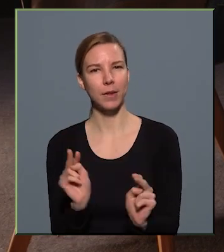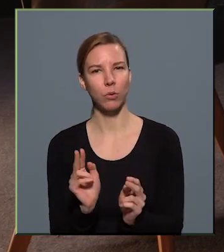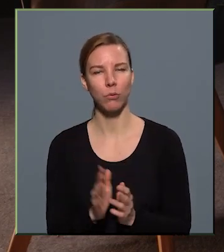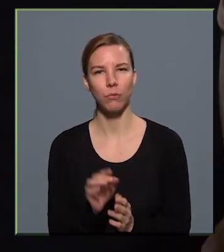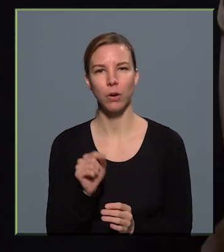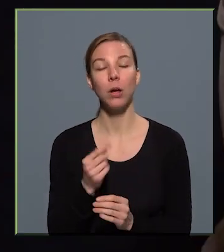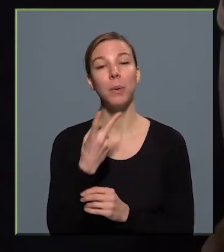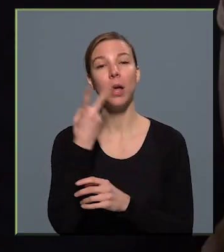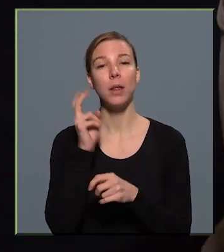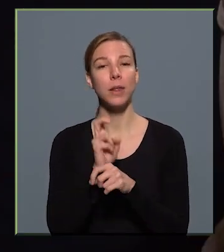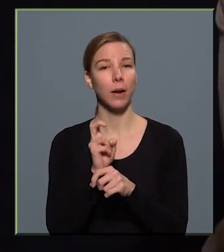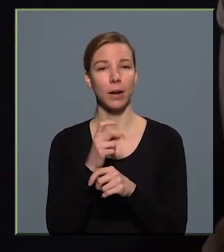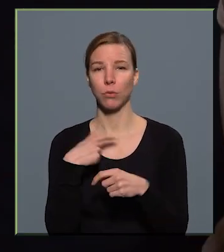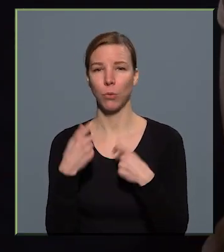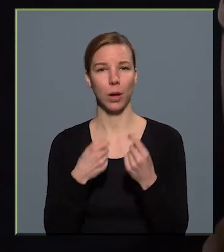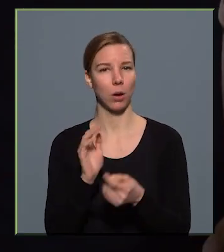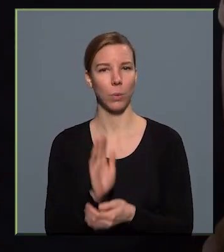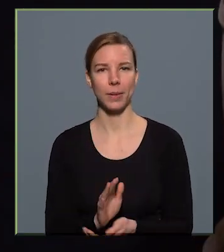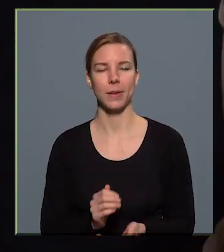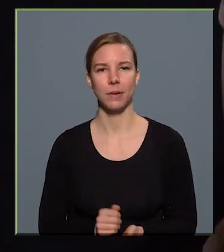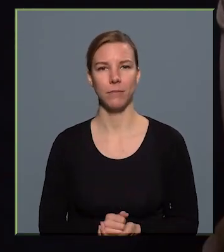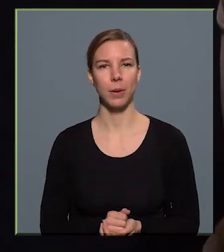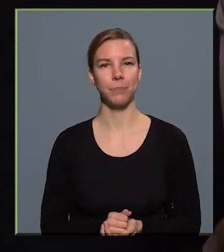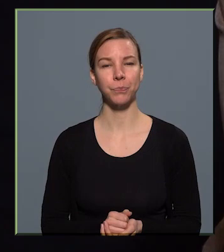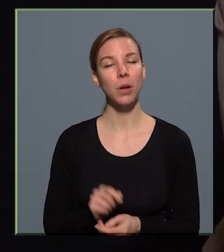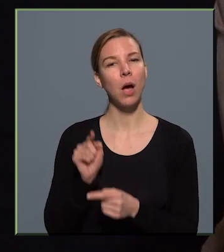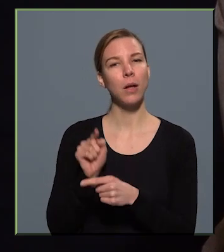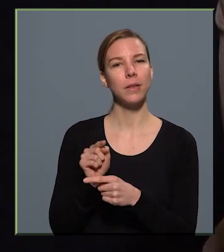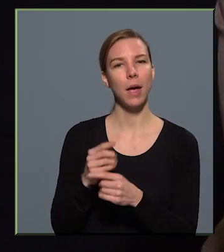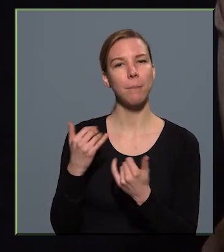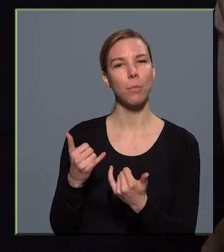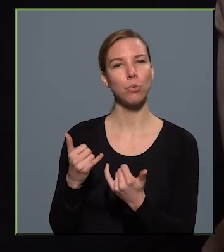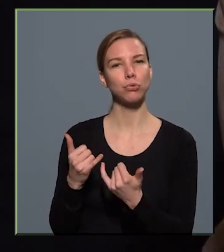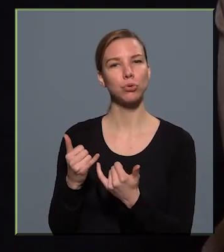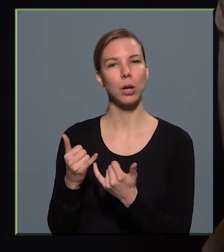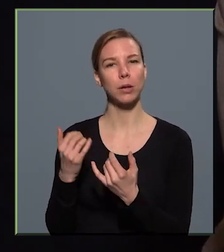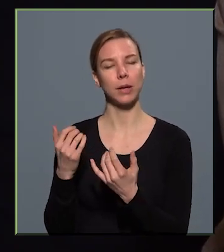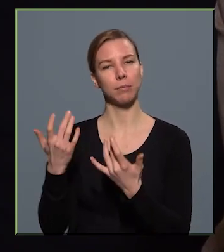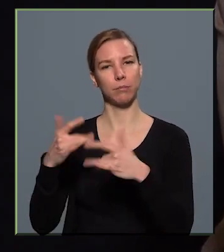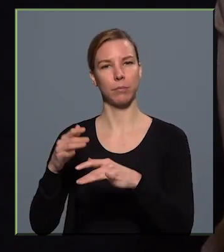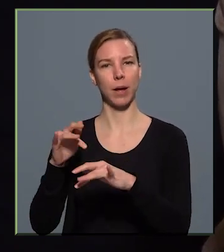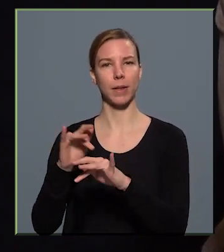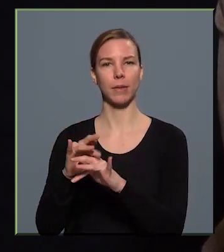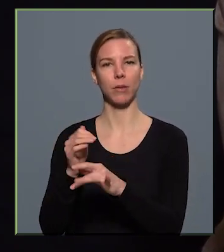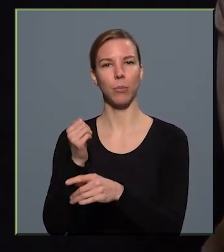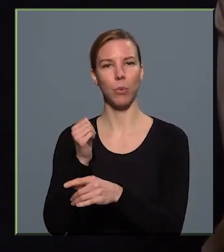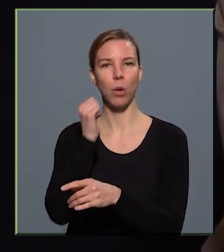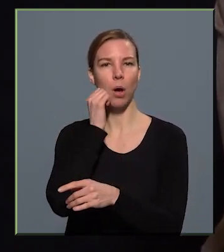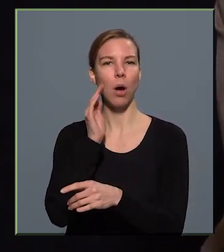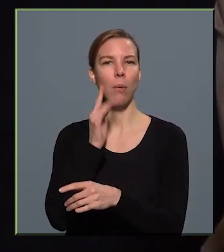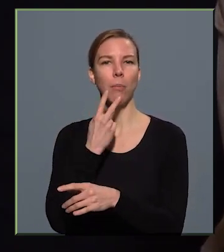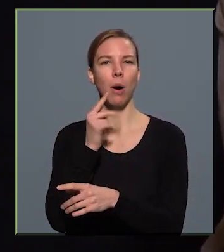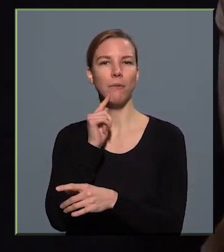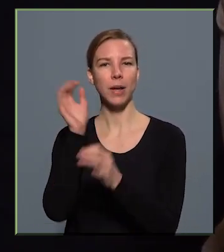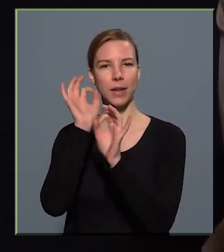a szakemberek foglalkoznak. A te mostani pozíciódból, tehát, hogy a Mavir ZRT-nek